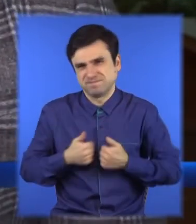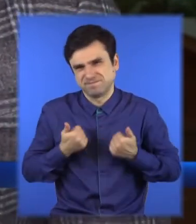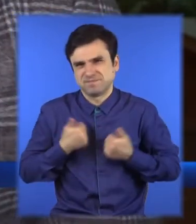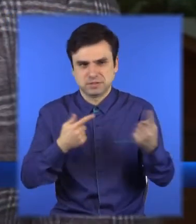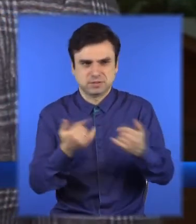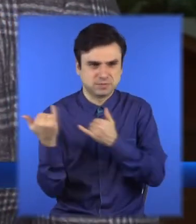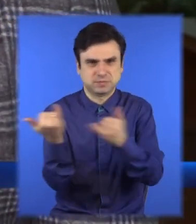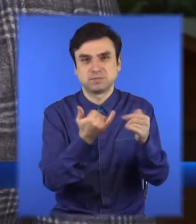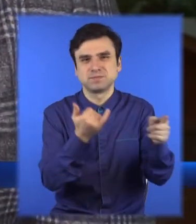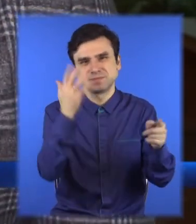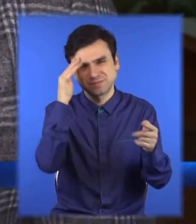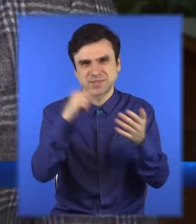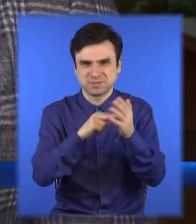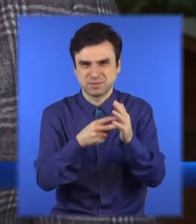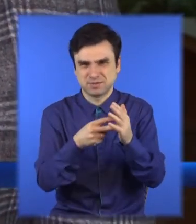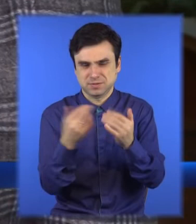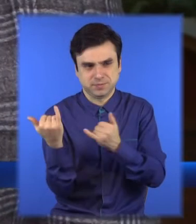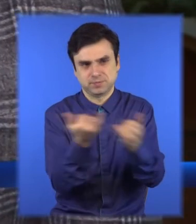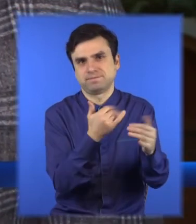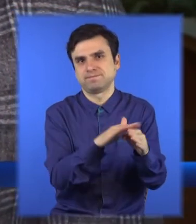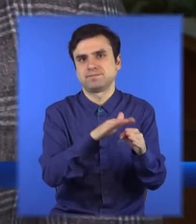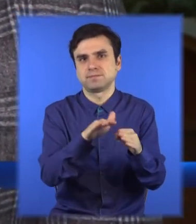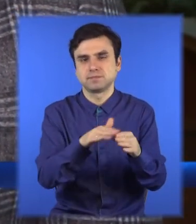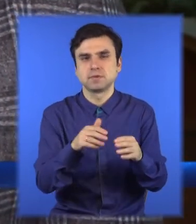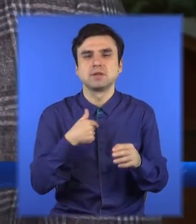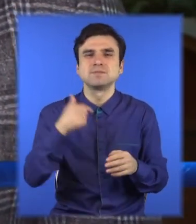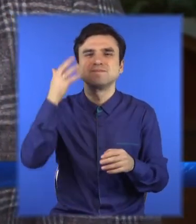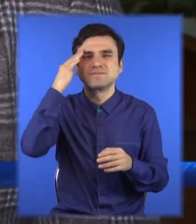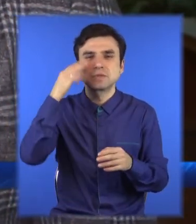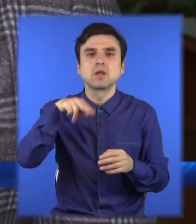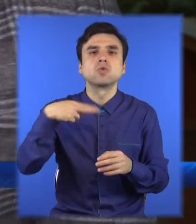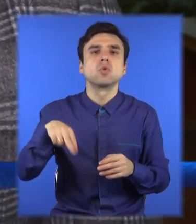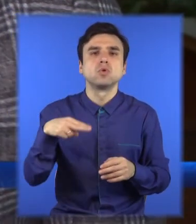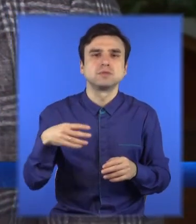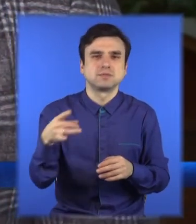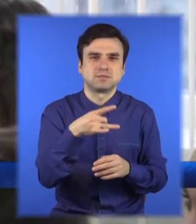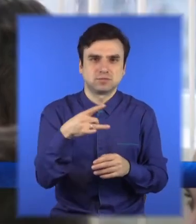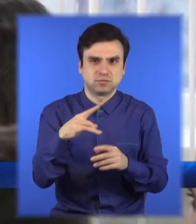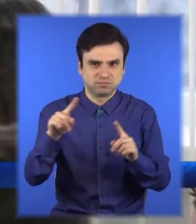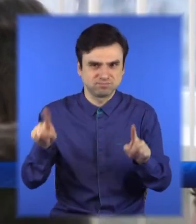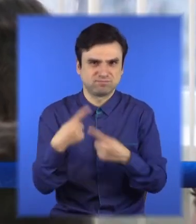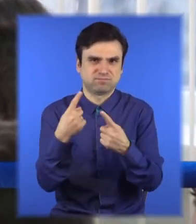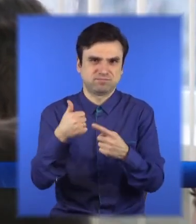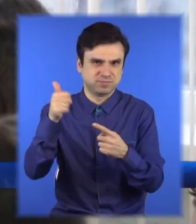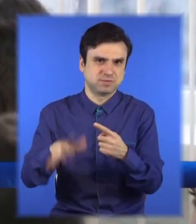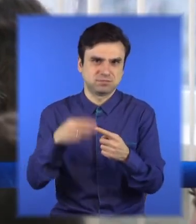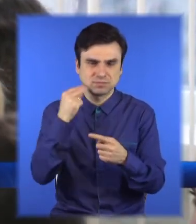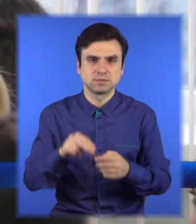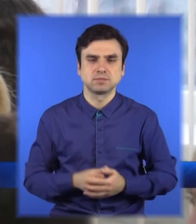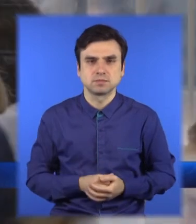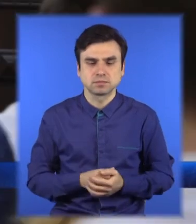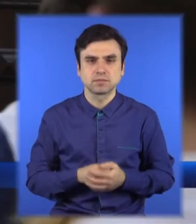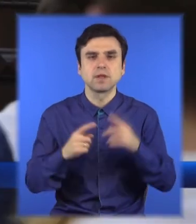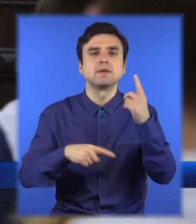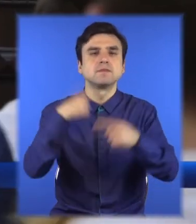обрабатывать, делать все для того, чтобы воплотить это в жизнь. И я уверен, что у нас получится, и Долинский район будет занимать всегда только лидирующие позиции. Наступна зустріч з молодими